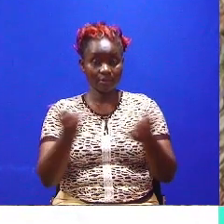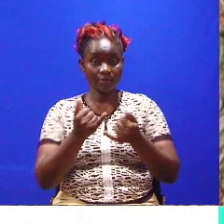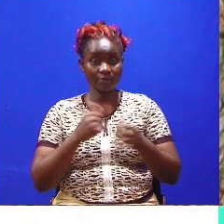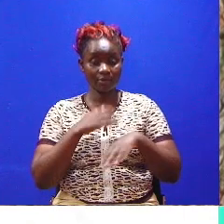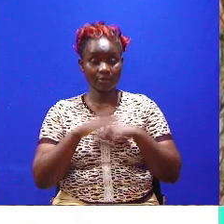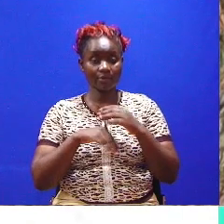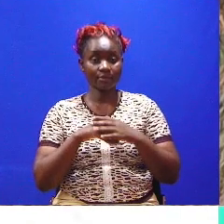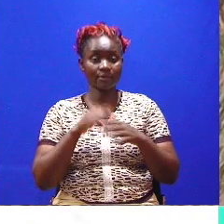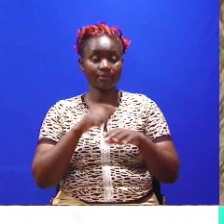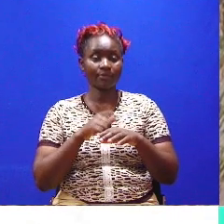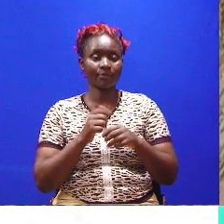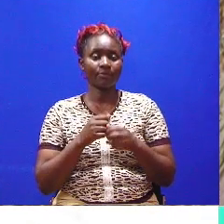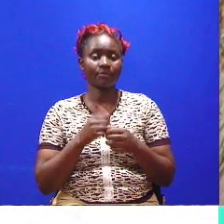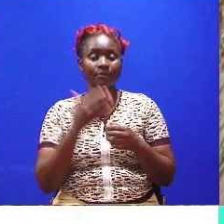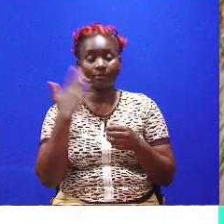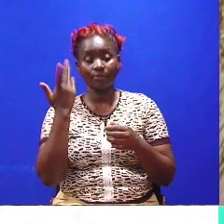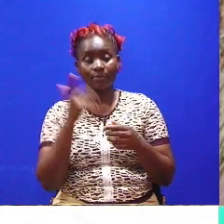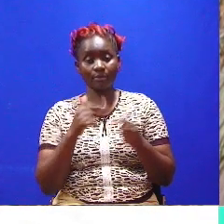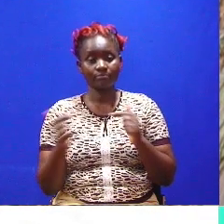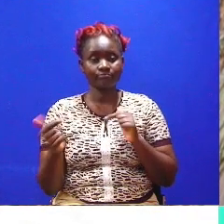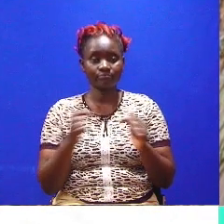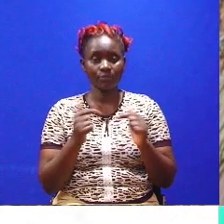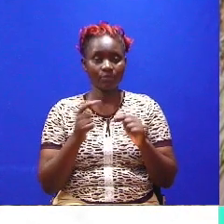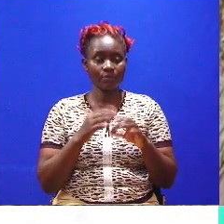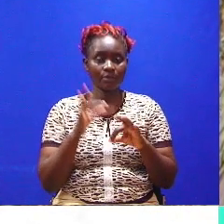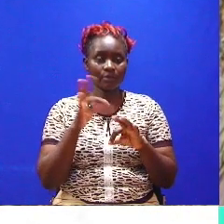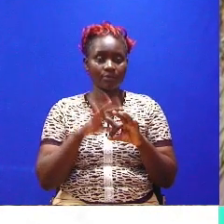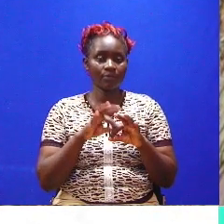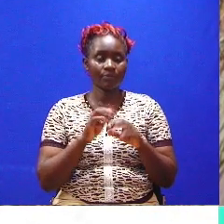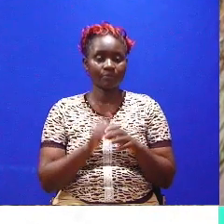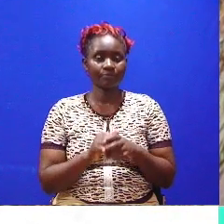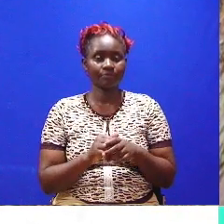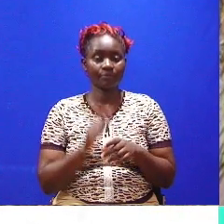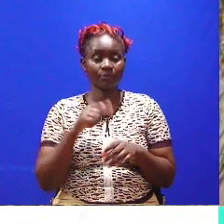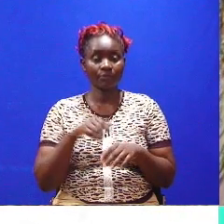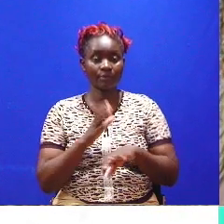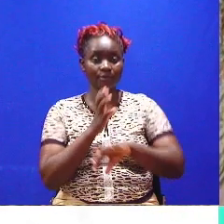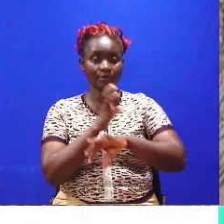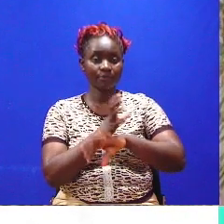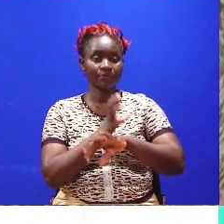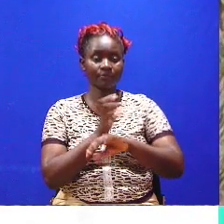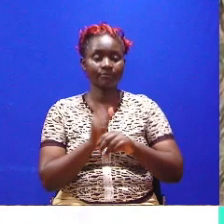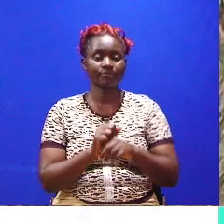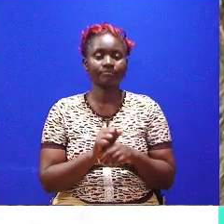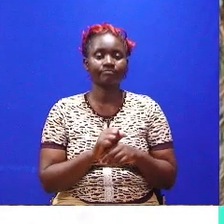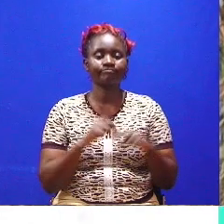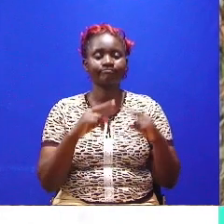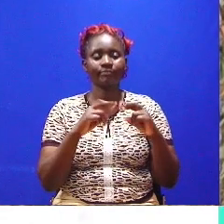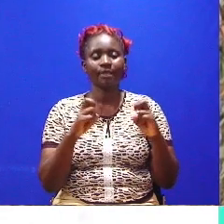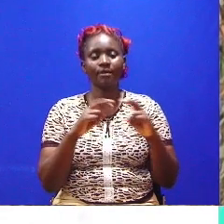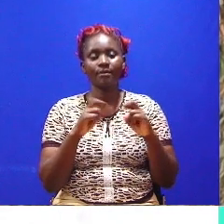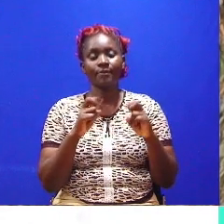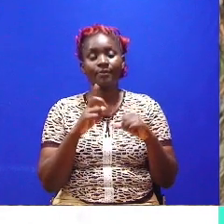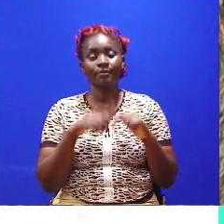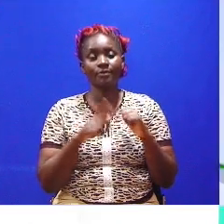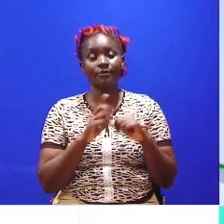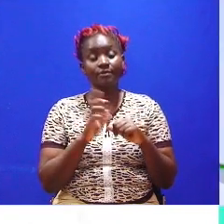mo manyete buna gose ebura buru mune inebe ino abanyene mune kanisa mubwate ubuchungusi we ino bwabene.